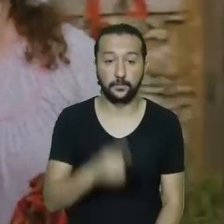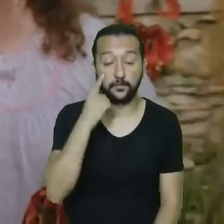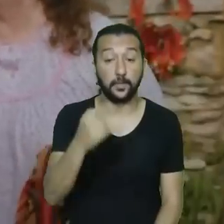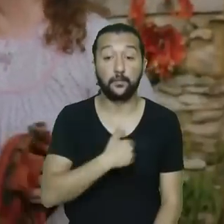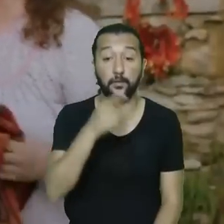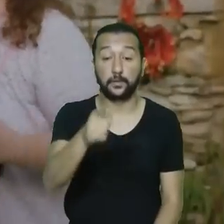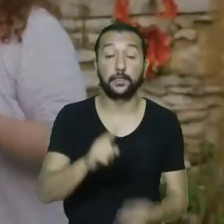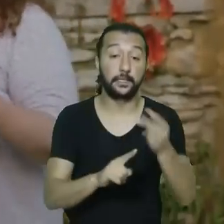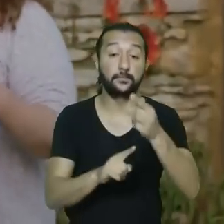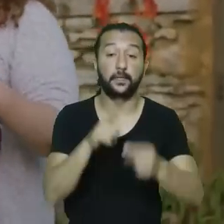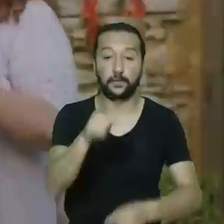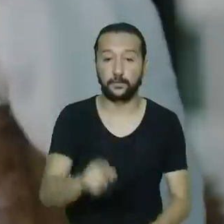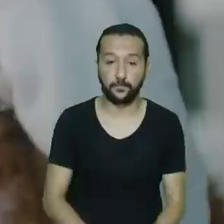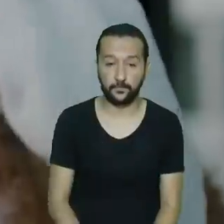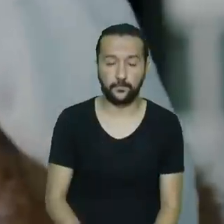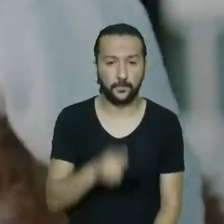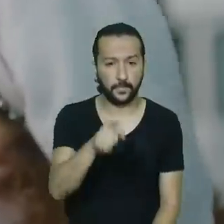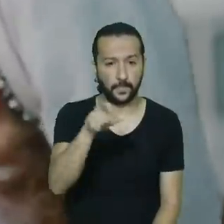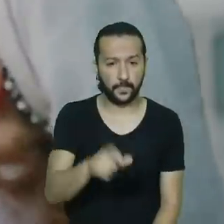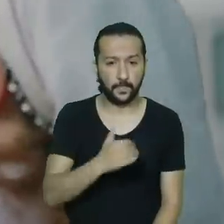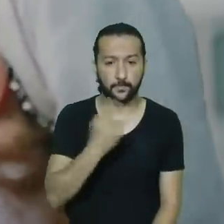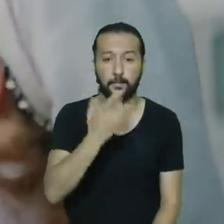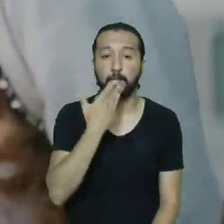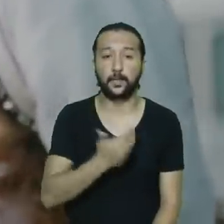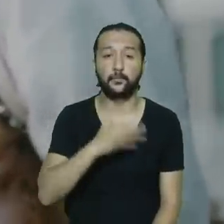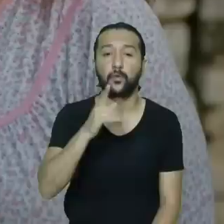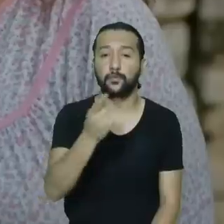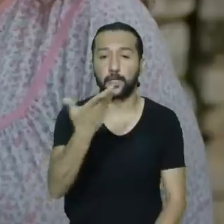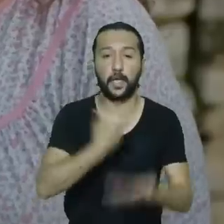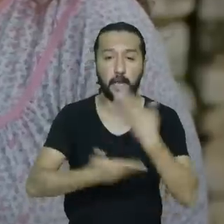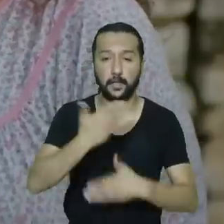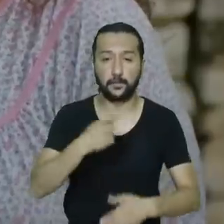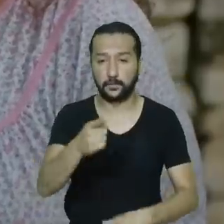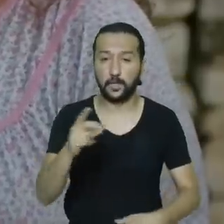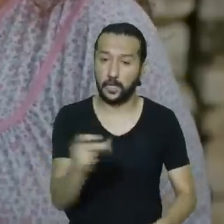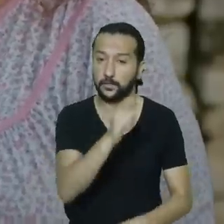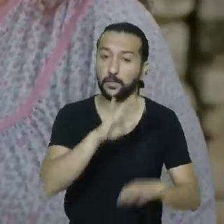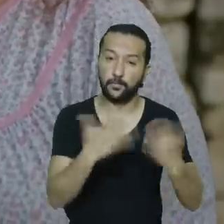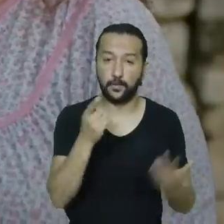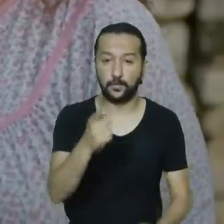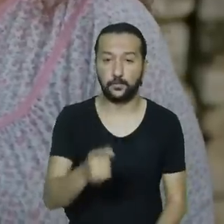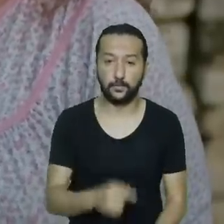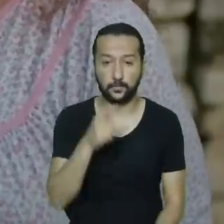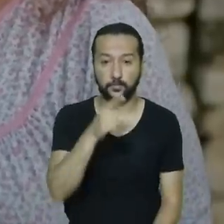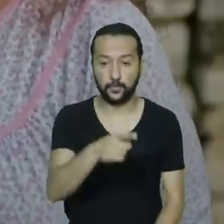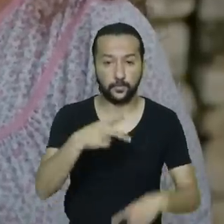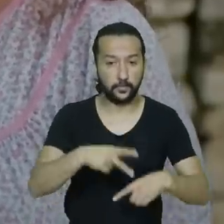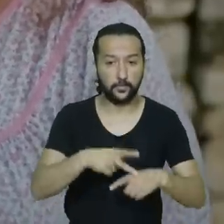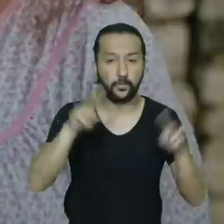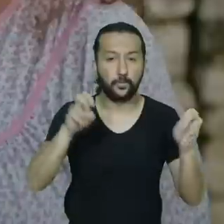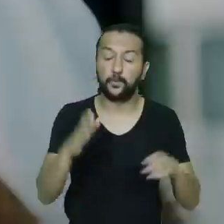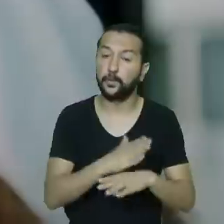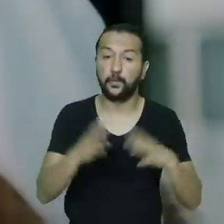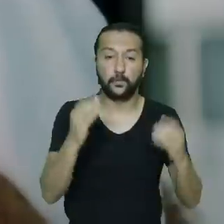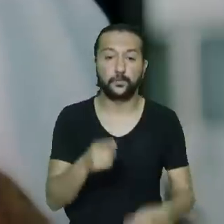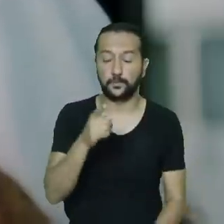Beni bak İsmail. Sen bana bir şey demiyorsun, bir şey anlatmaktan kaçınıyorsun değil mi? Bu Zümrüt meselesi